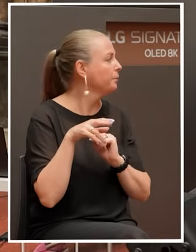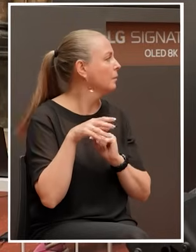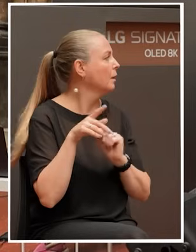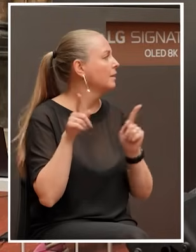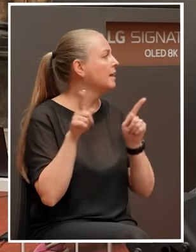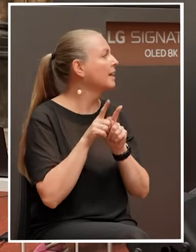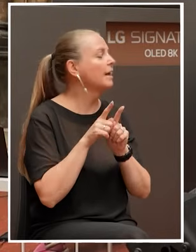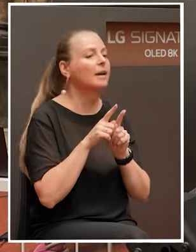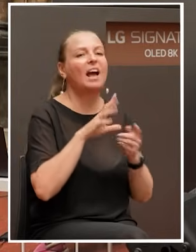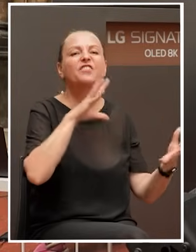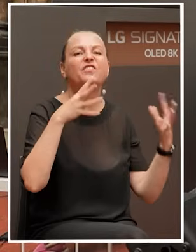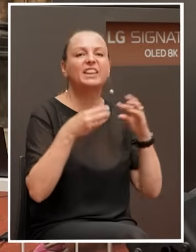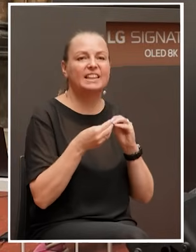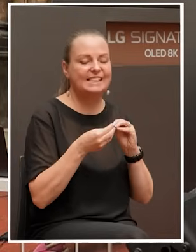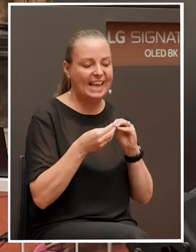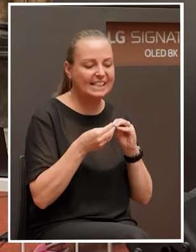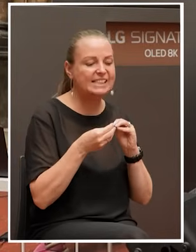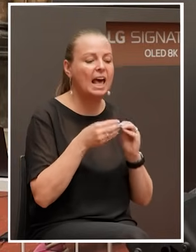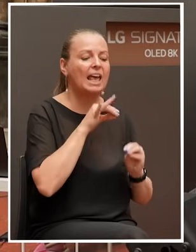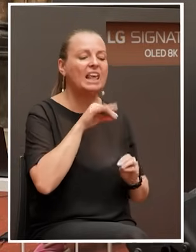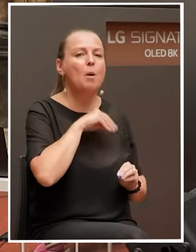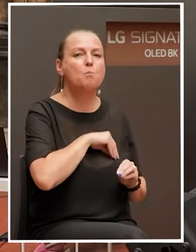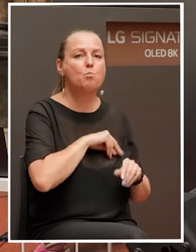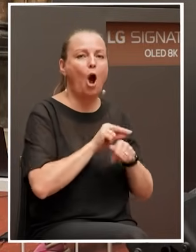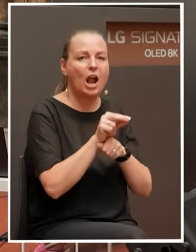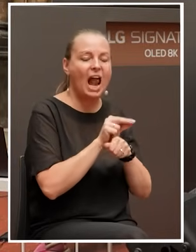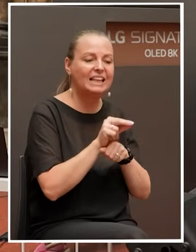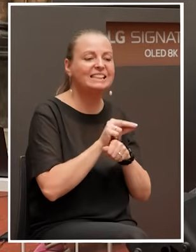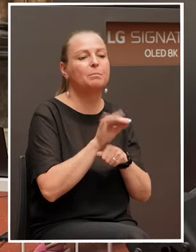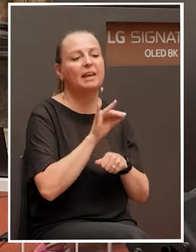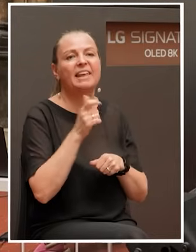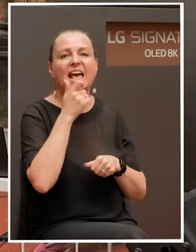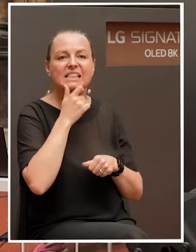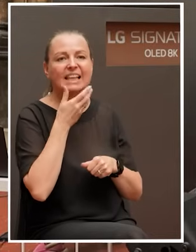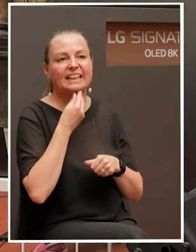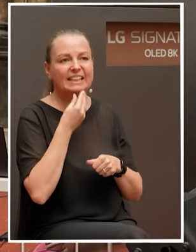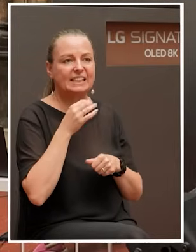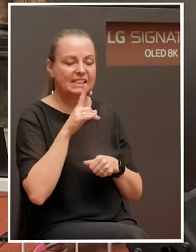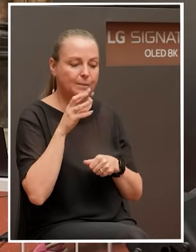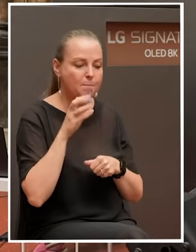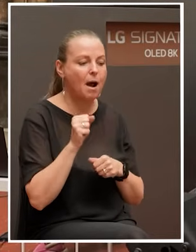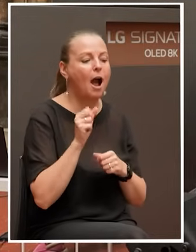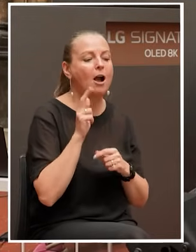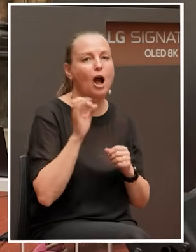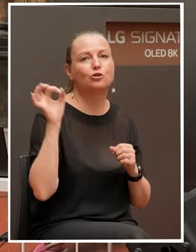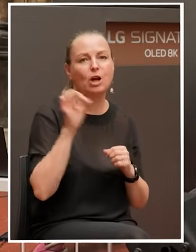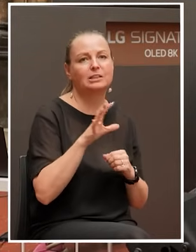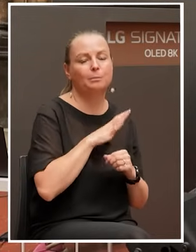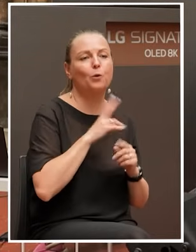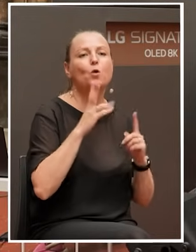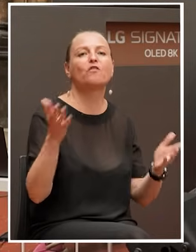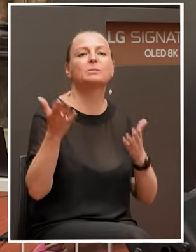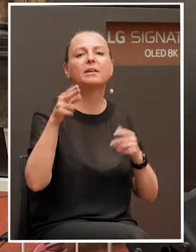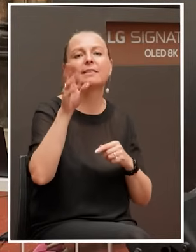Такие квинтэссенции имморализма и эстетизма, как это часто случается с певцами